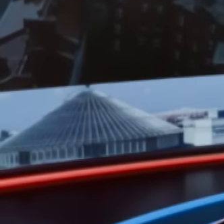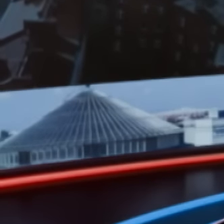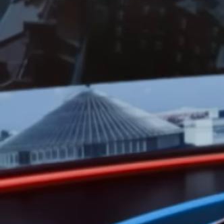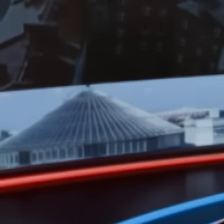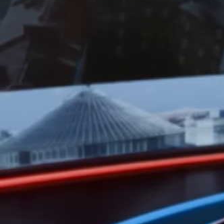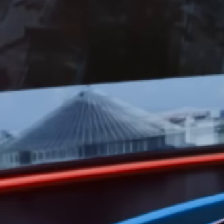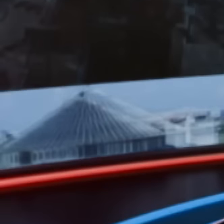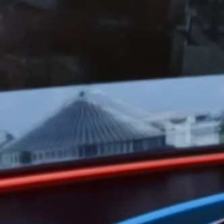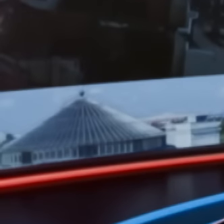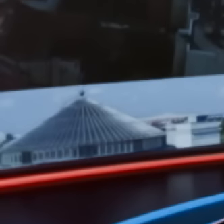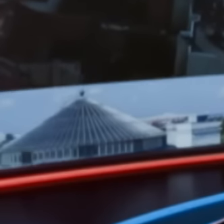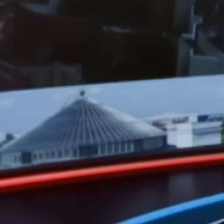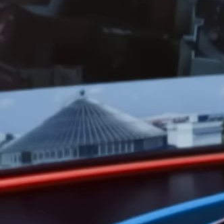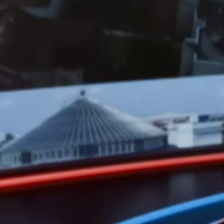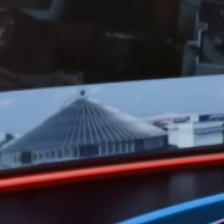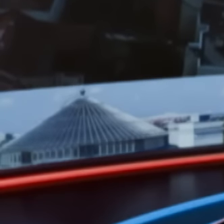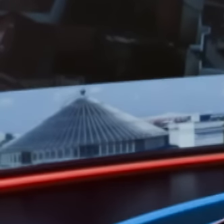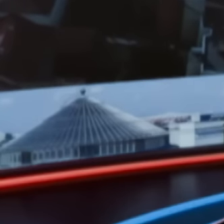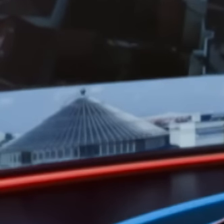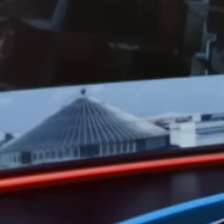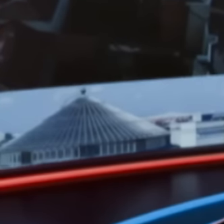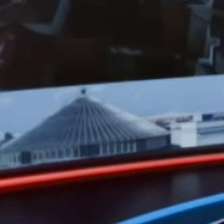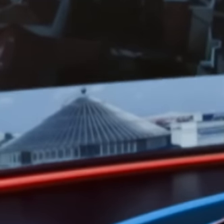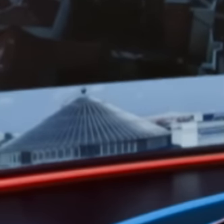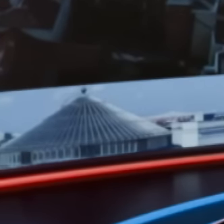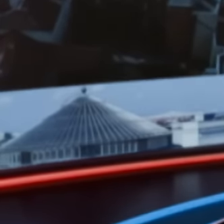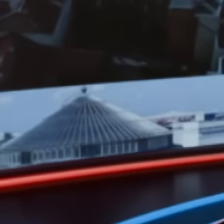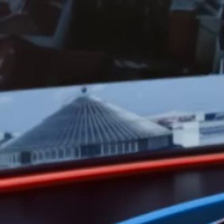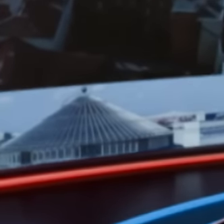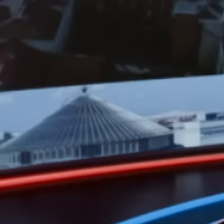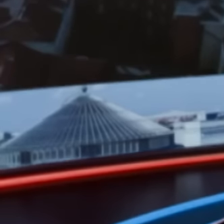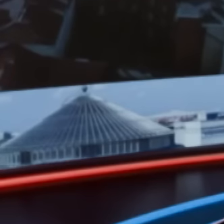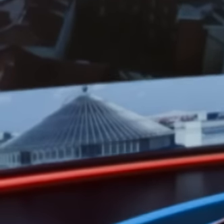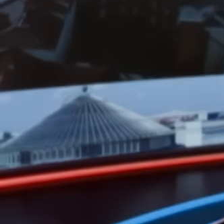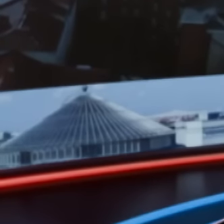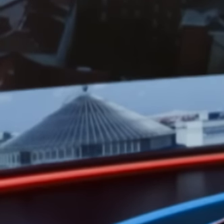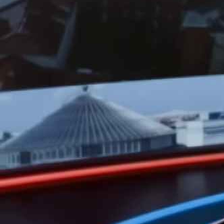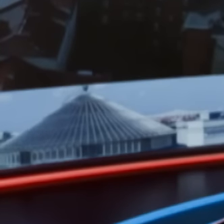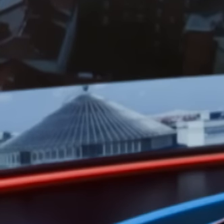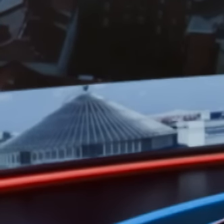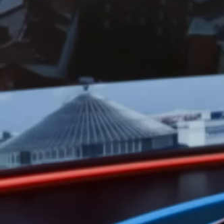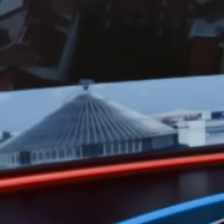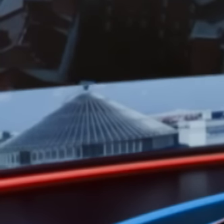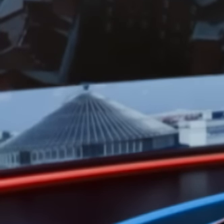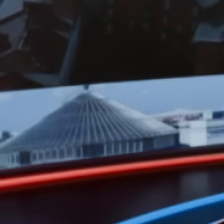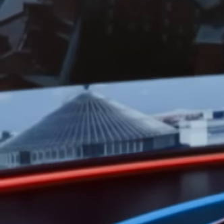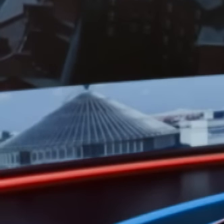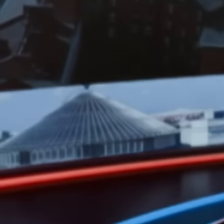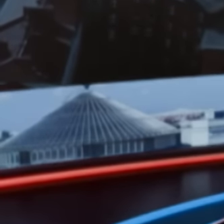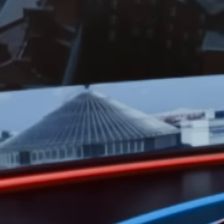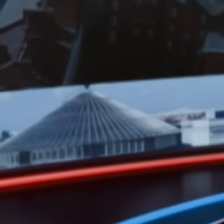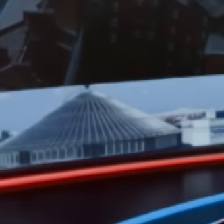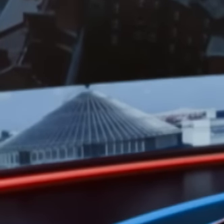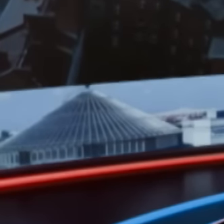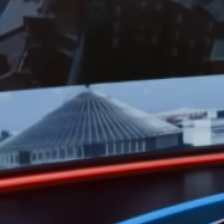Blady strach padł na Berlin i Brukselę. Wybory do Europarlamentu coraz bliżej, a niezadowolenie społeczne rośnie. Mało komu podoba się Zielony Ład,